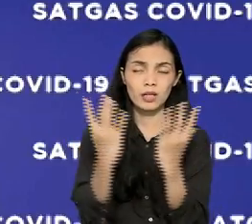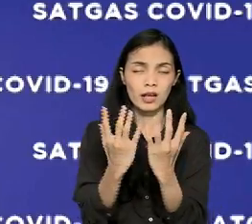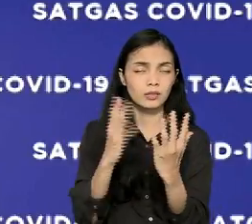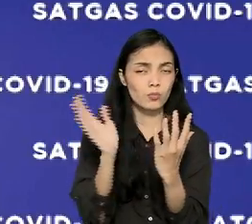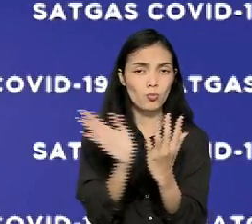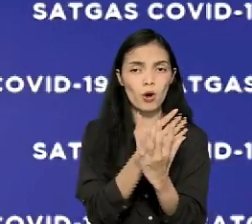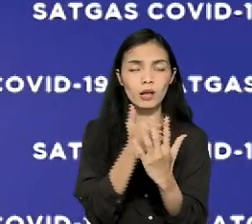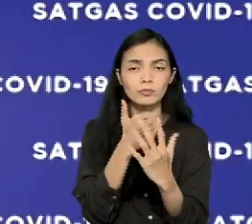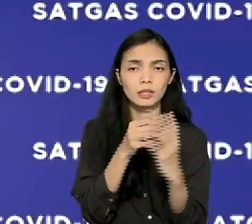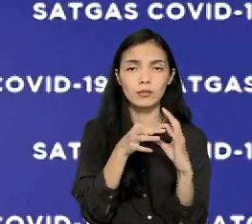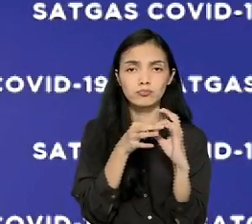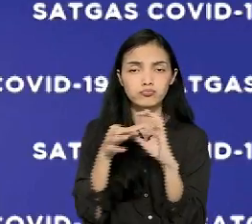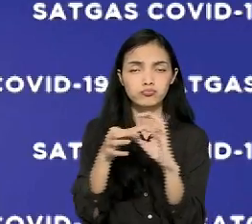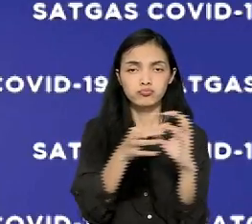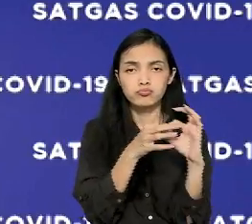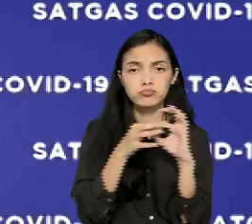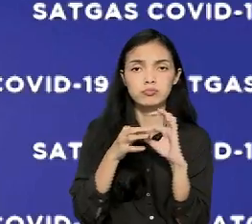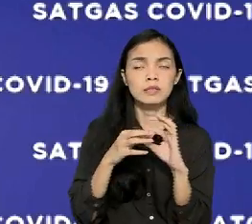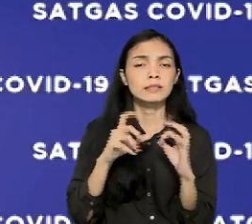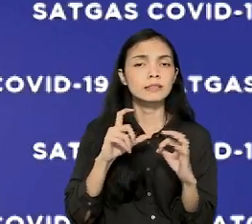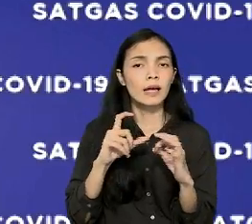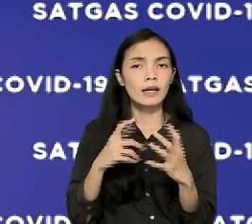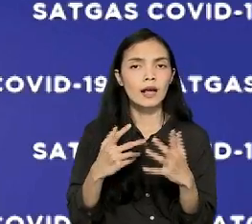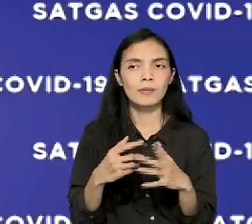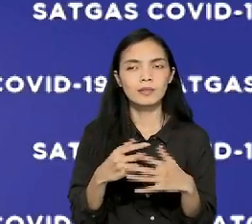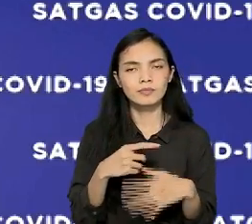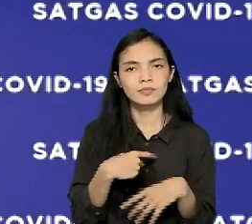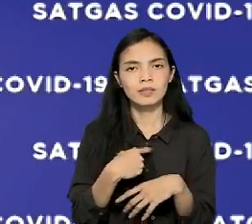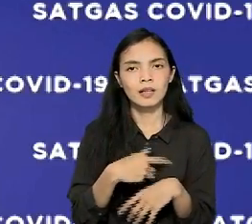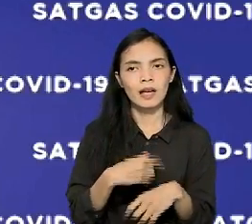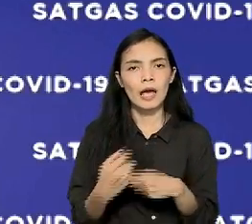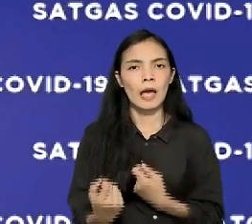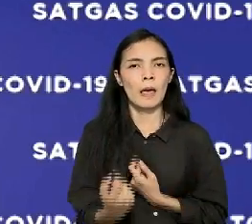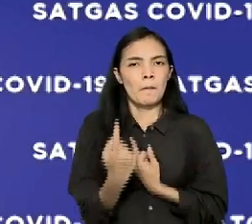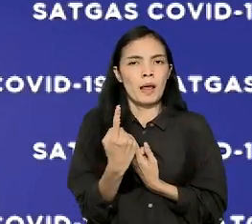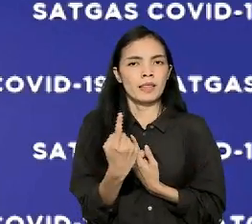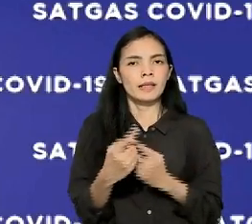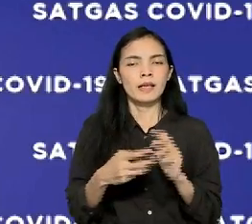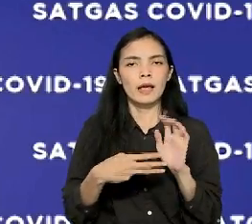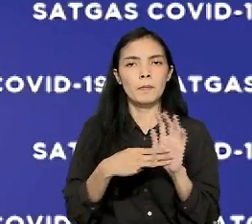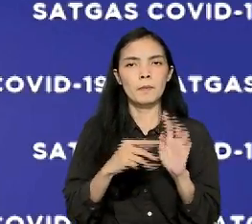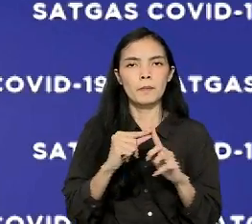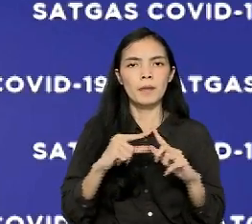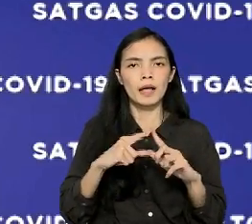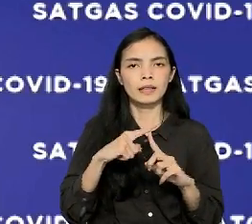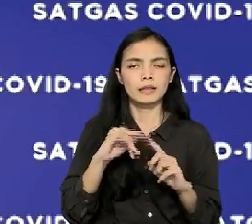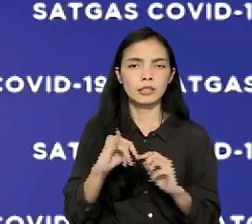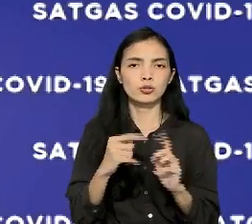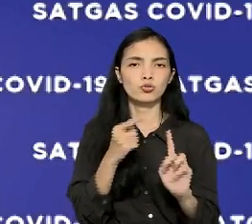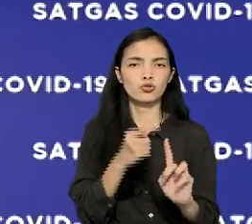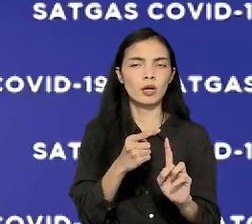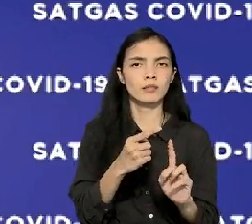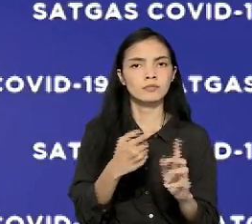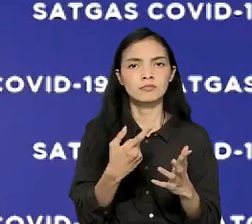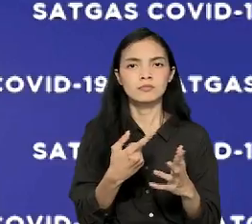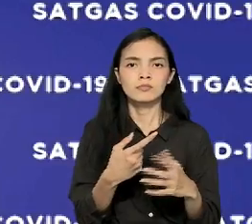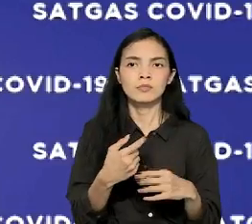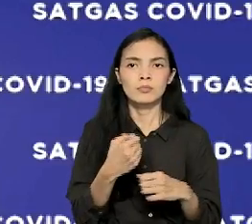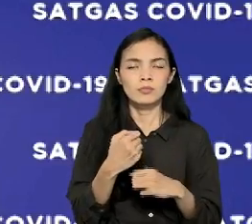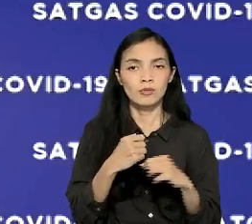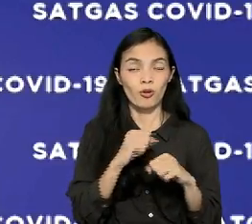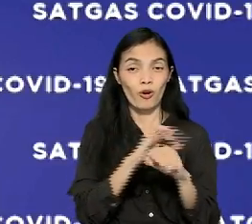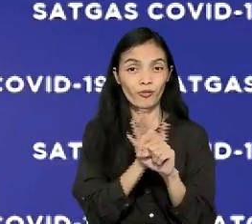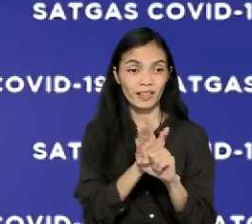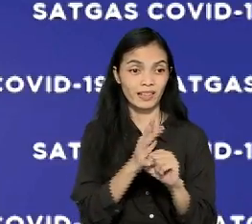dapat bekerja sama dengan menjunjung rasa kemanusiaan agar perjuangan global melawan COVID-19 ini dapat